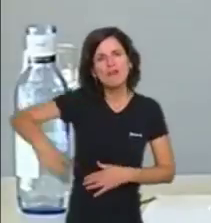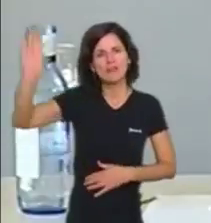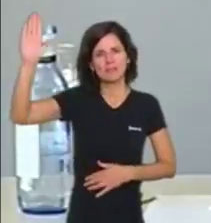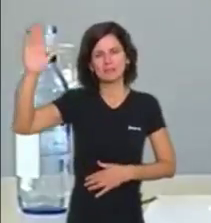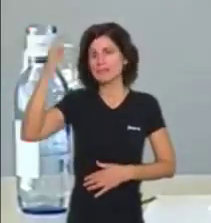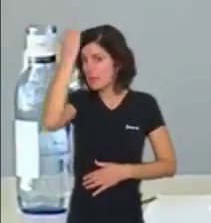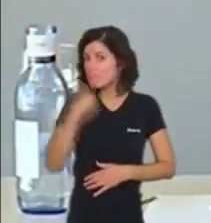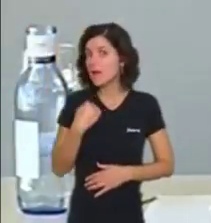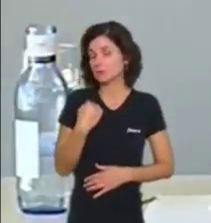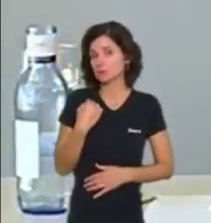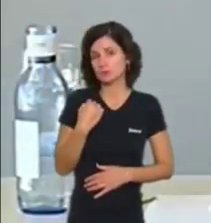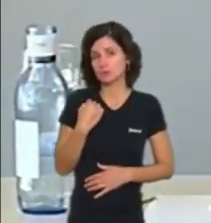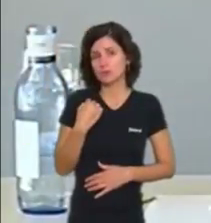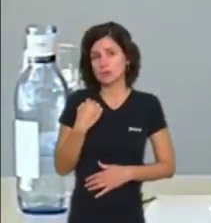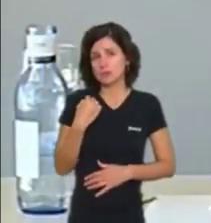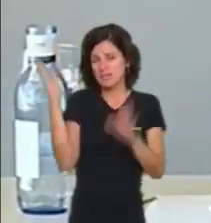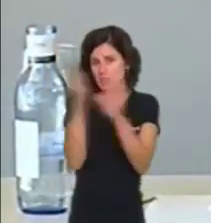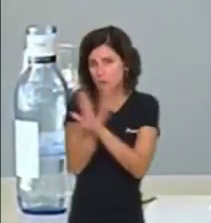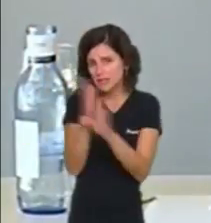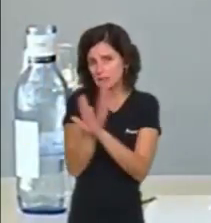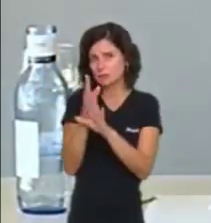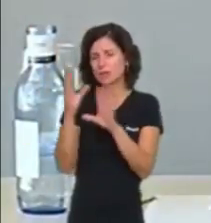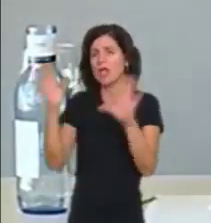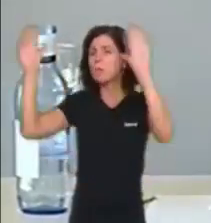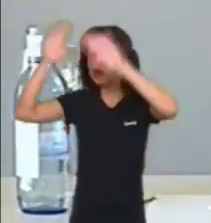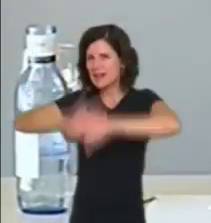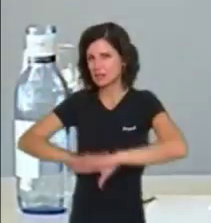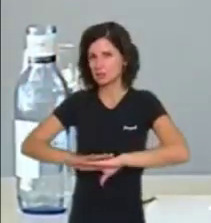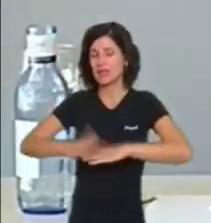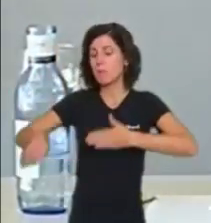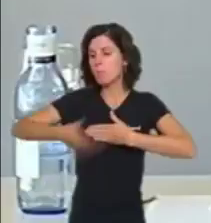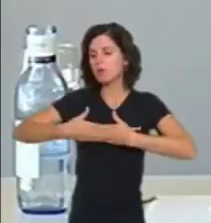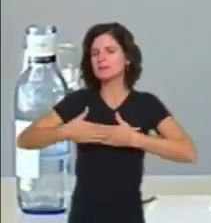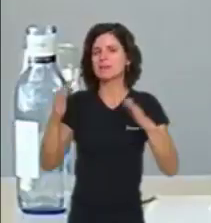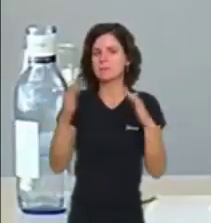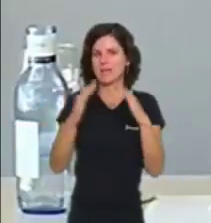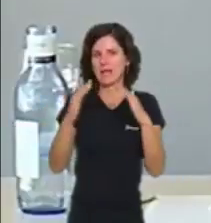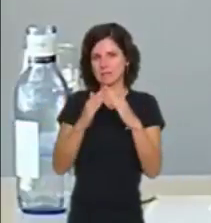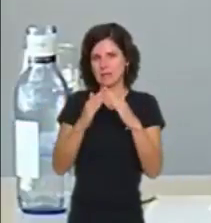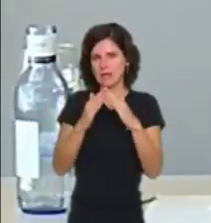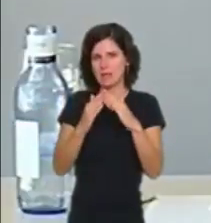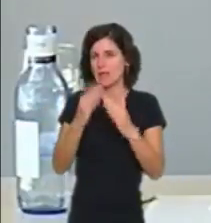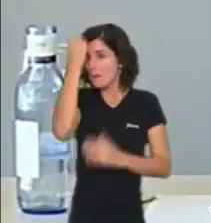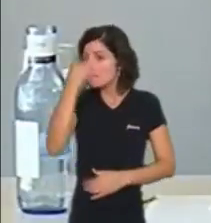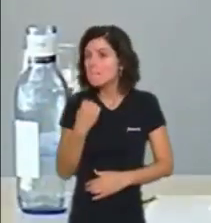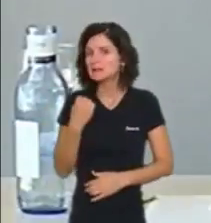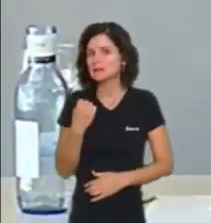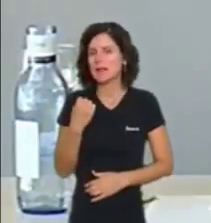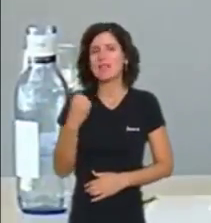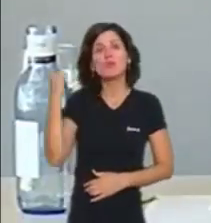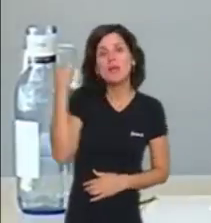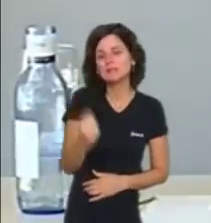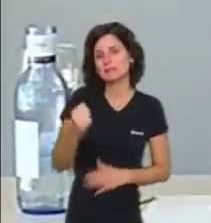tapada, encaputxats, per la nit, en la porta de ma casa, amb una màscara d'un assassino en sèrie, se